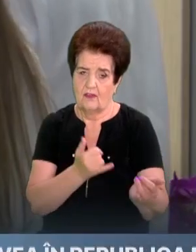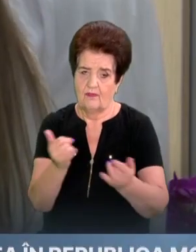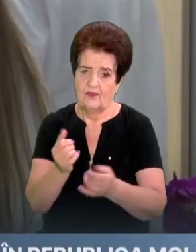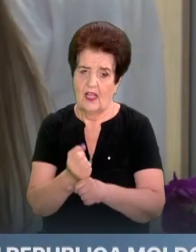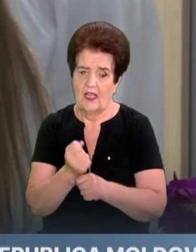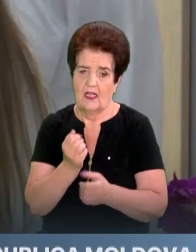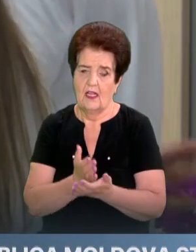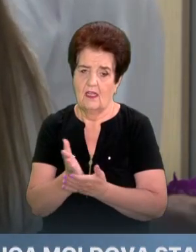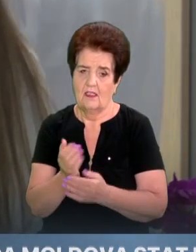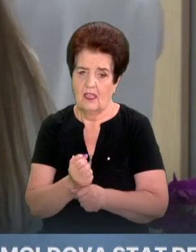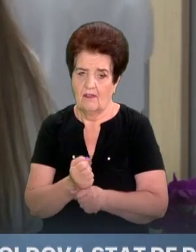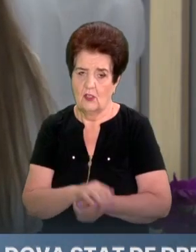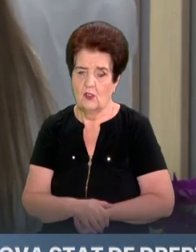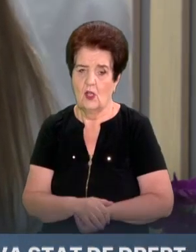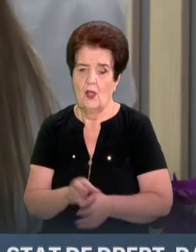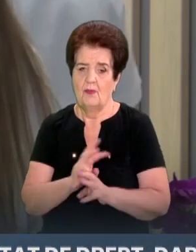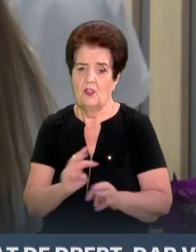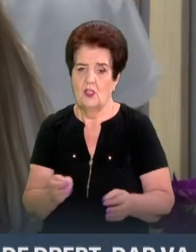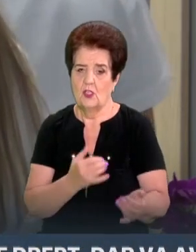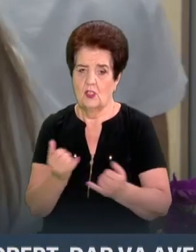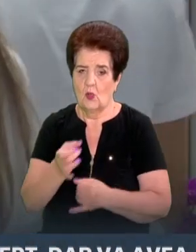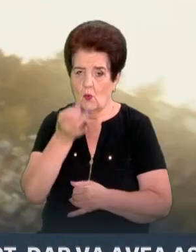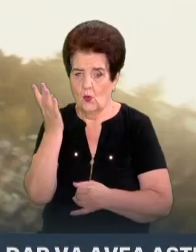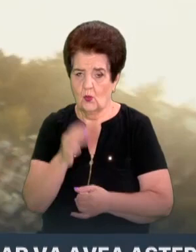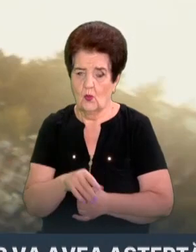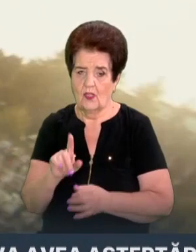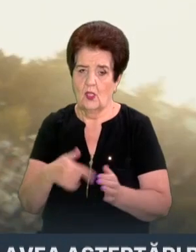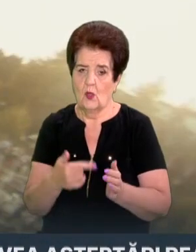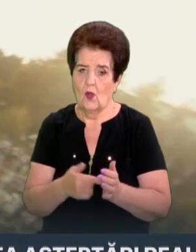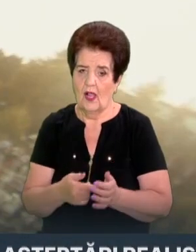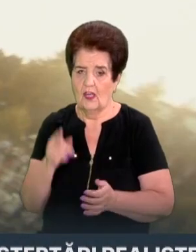La eveniment au fost prezenți ministrul culturii Sergiu Prodan, delegații din orașele